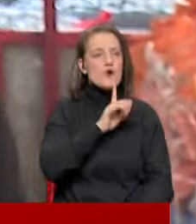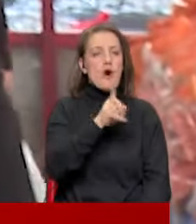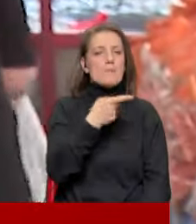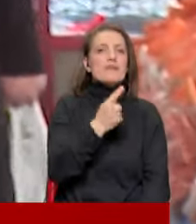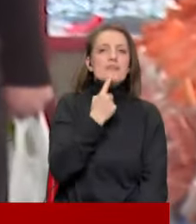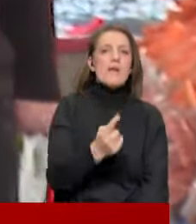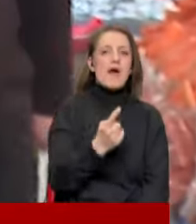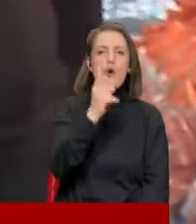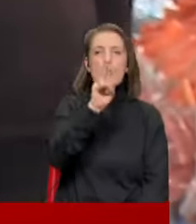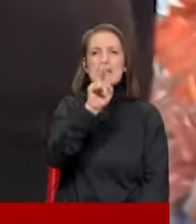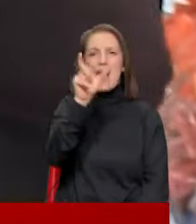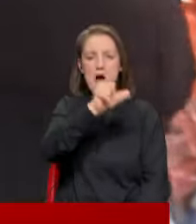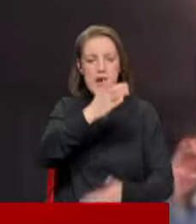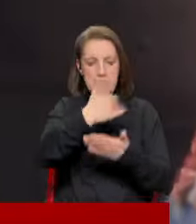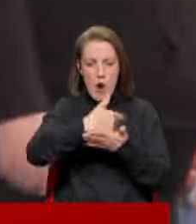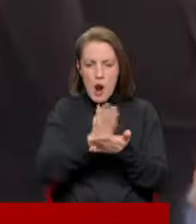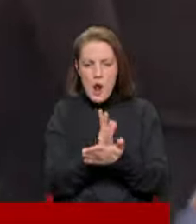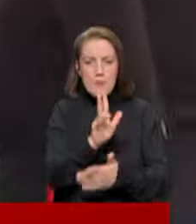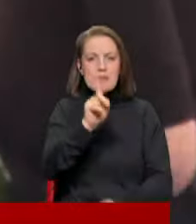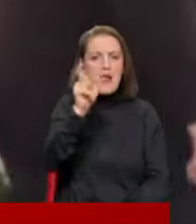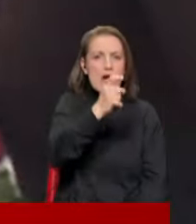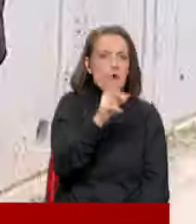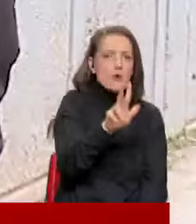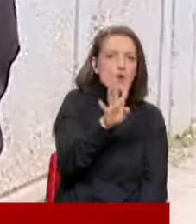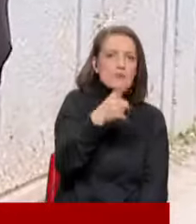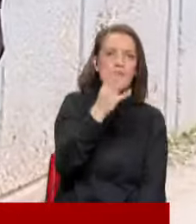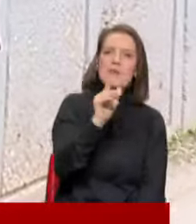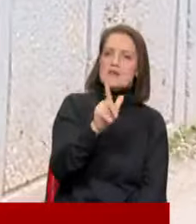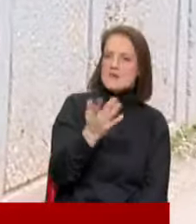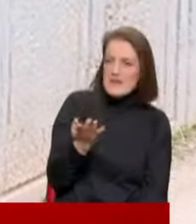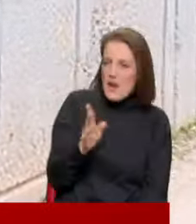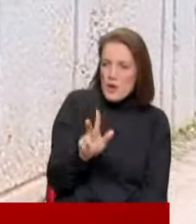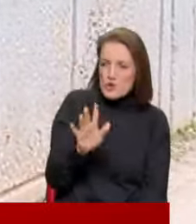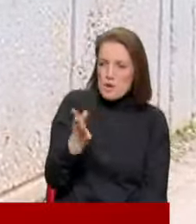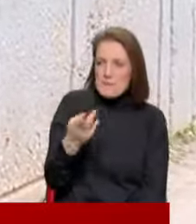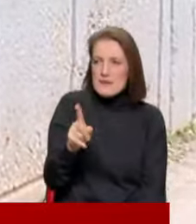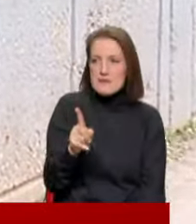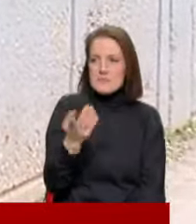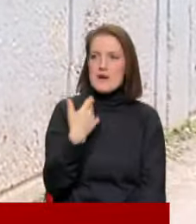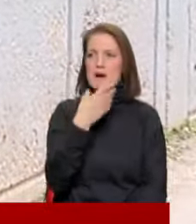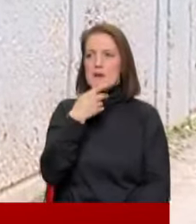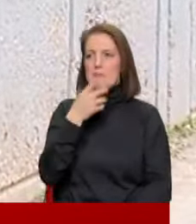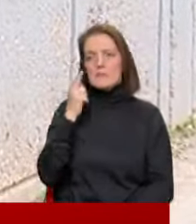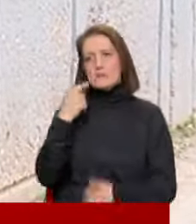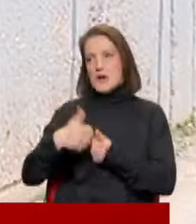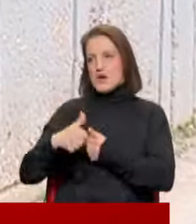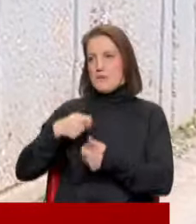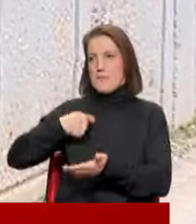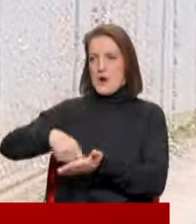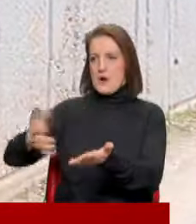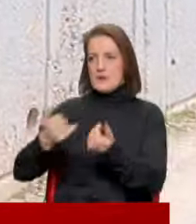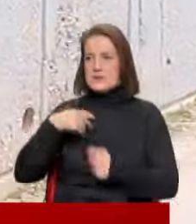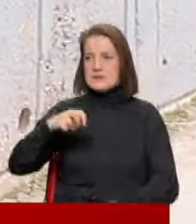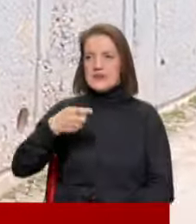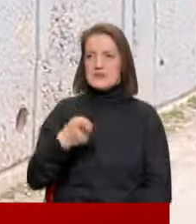L demek 12 aya bölündüğünde 34.000 L olması gerekiyor ne 34.000 L Ben beyimin emekli maaşı alıyorum 8